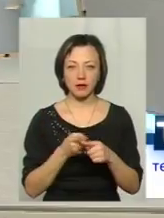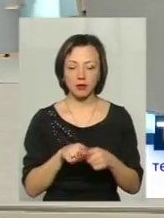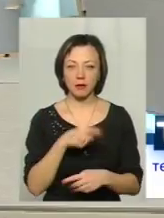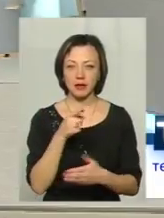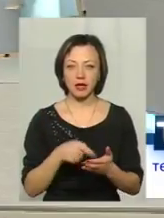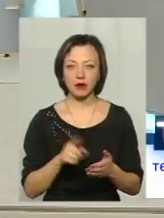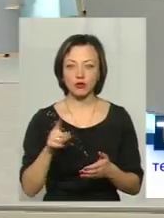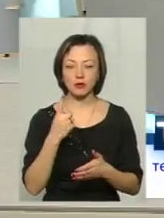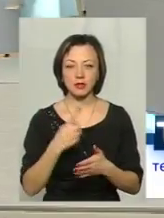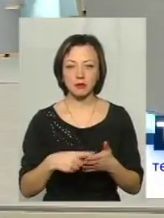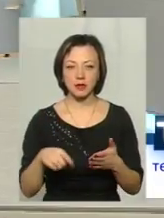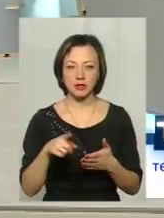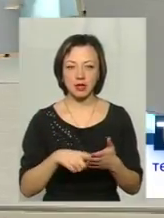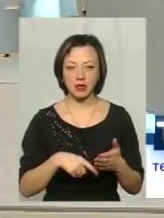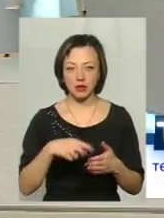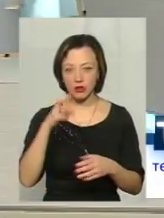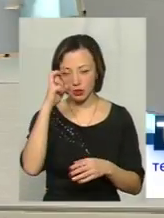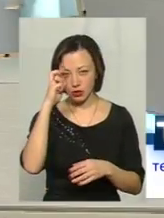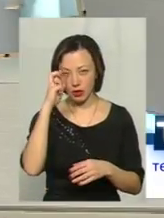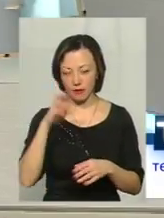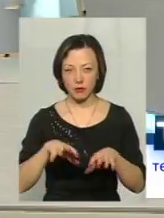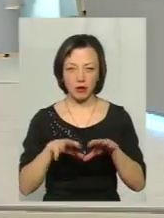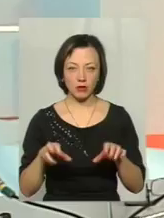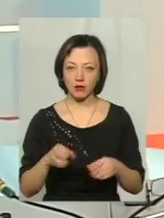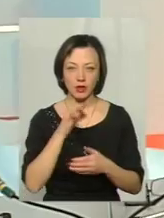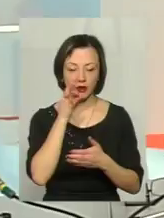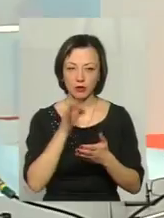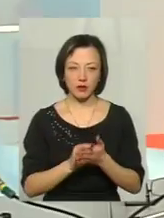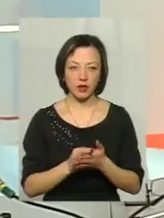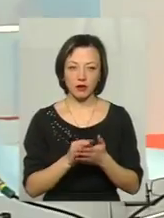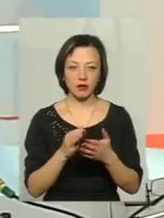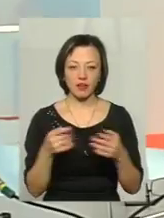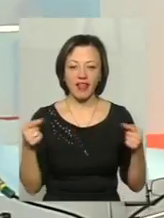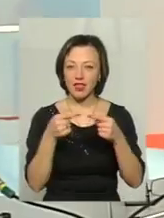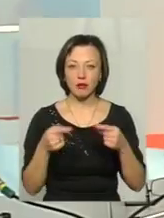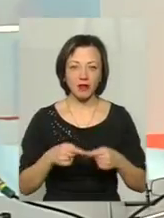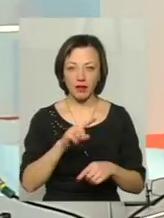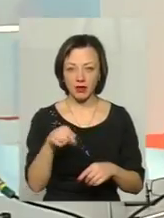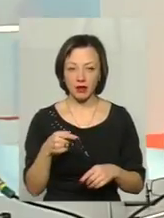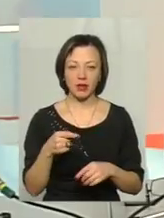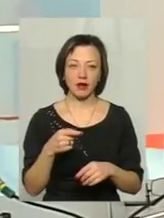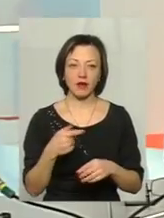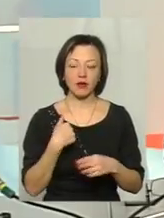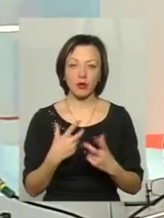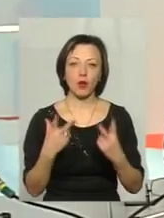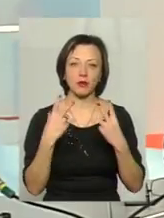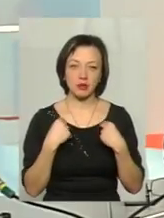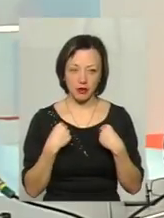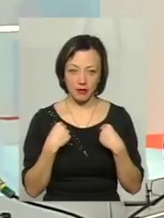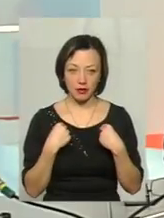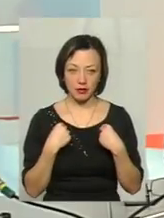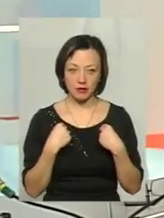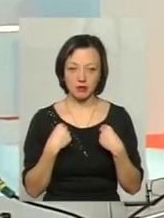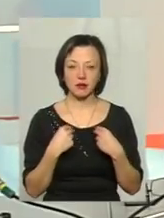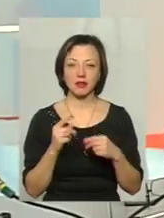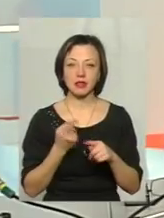щоб списати. Це і державне майно, і вони не відповідають ніяким вимогам. Попросив спитати. Він мені